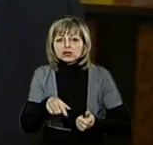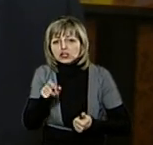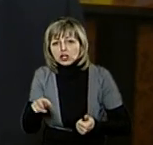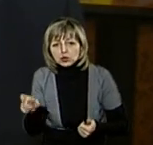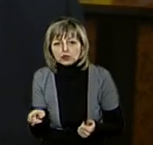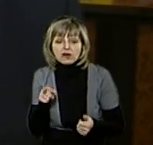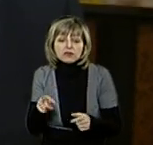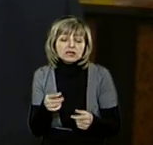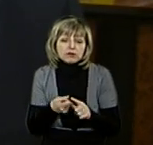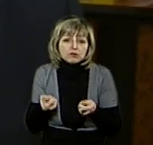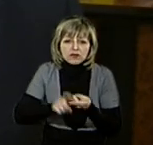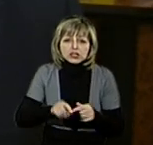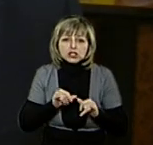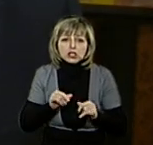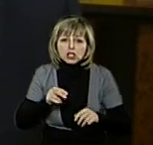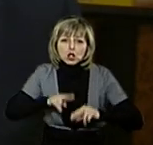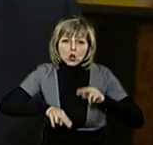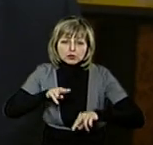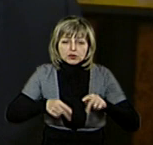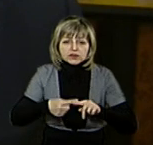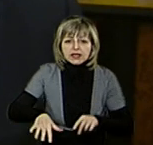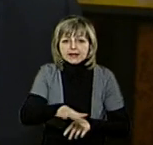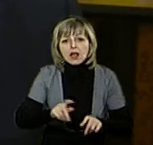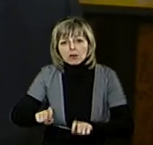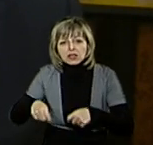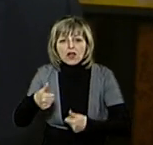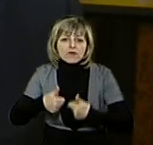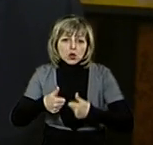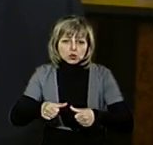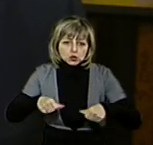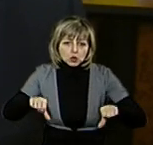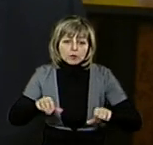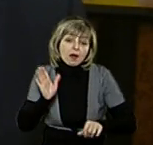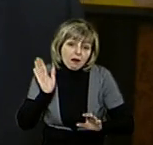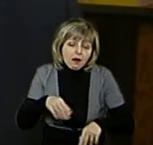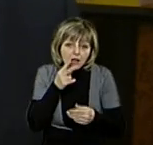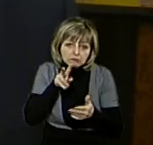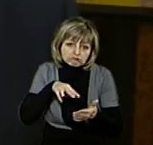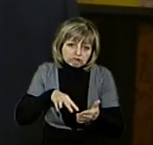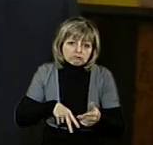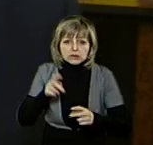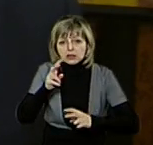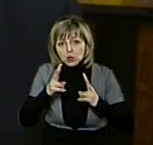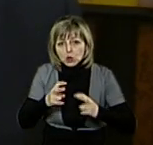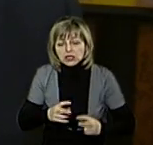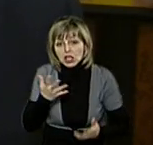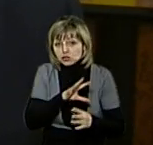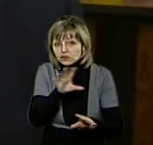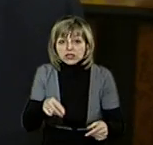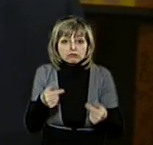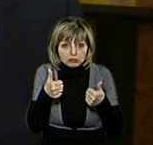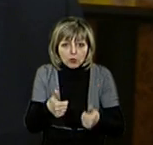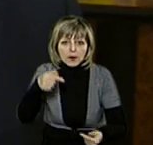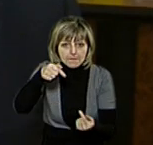стосуються саме розбудови цієї території, ми передамо в конкурсну комісію, хай розглядають. Якщо вони по своїм параметрам підходять, то